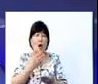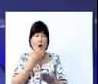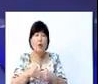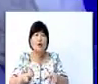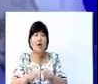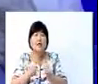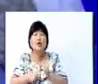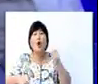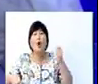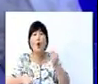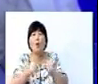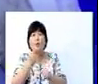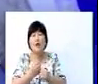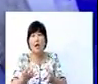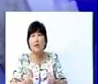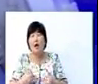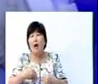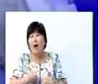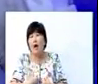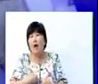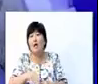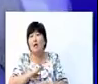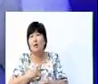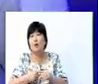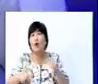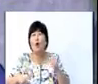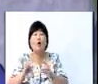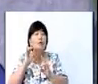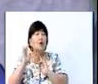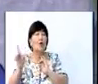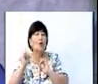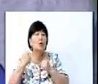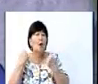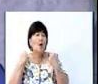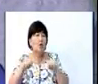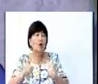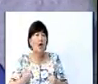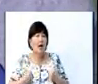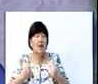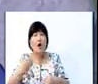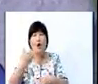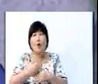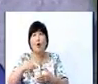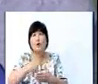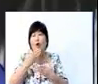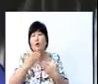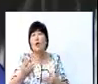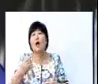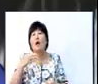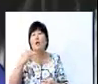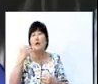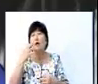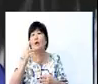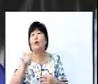серік етіп қобыз жасап алады. Ажалдың апанынан осы қобыздың үнімен құтылуға тырысты. Қойылымның соңында Тәңірдің жалғыз екенін